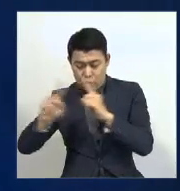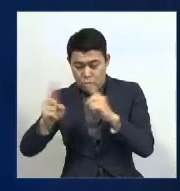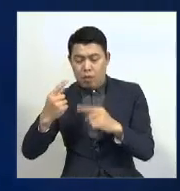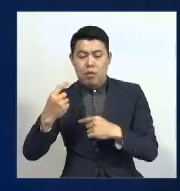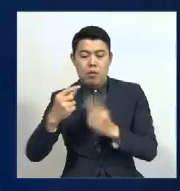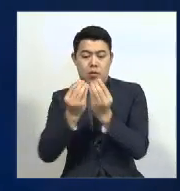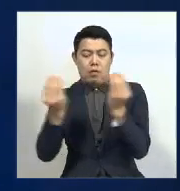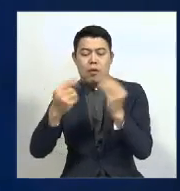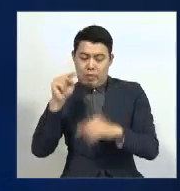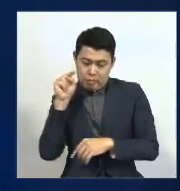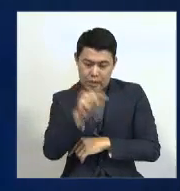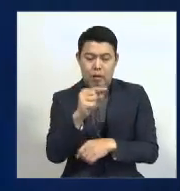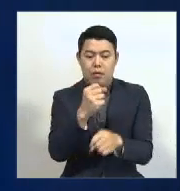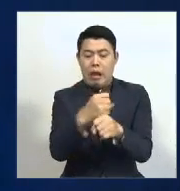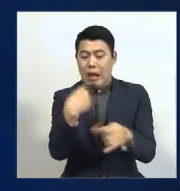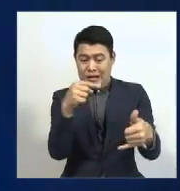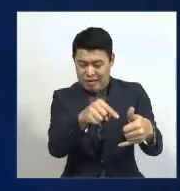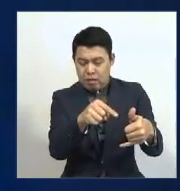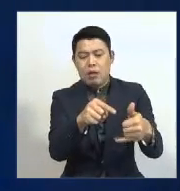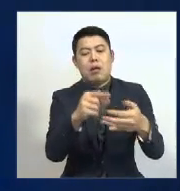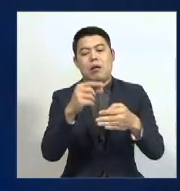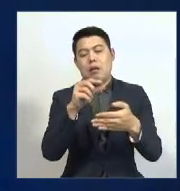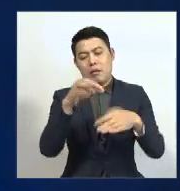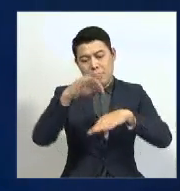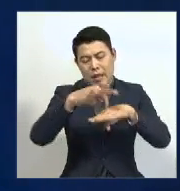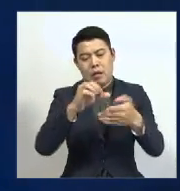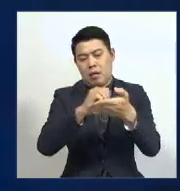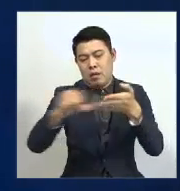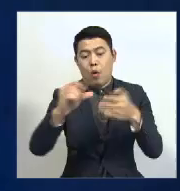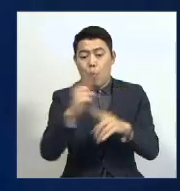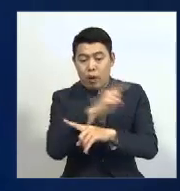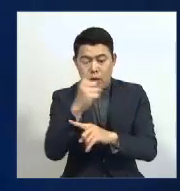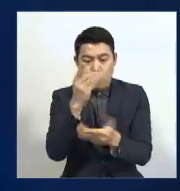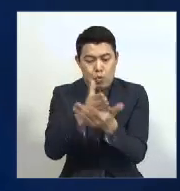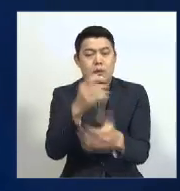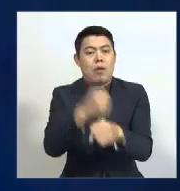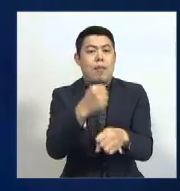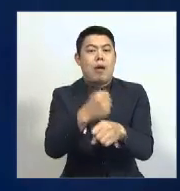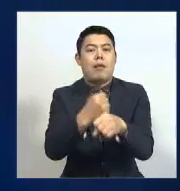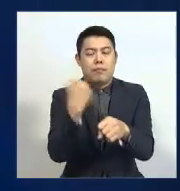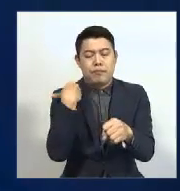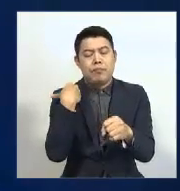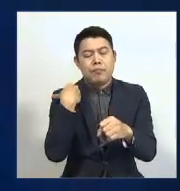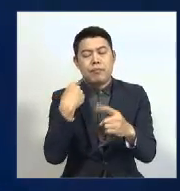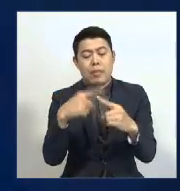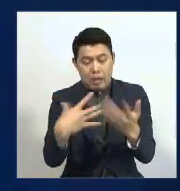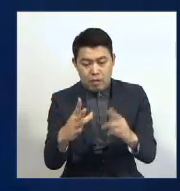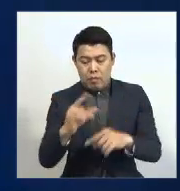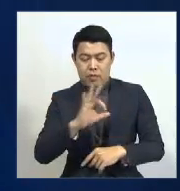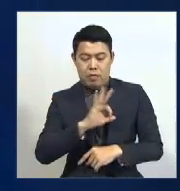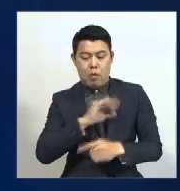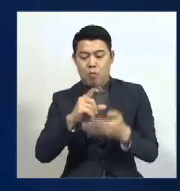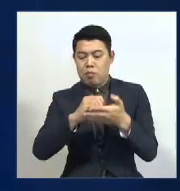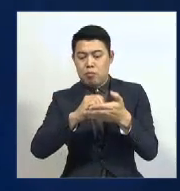มนูญจึงต้องสั่งให้ผู้ถูกร้องพ้นจากตำแหน่งนับแต่วันที่หยุดปฏิบัติหน้าที่นั้นดังนั้นสมาชิกภ